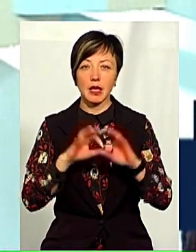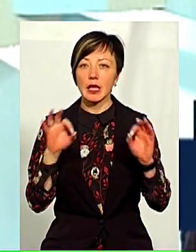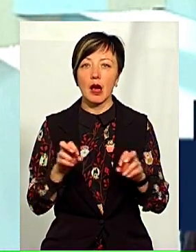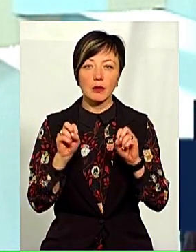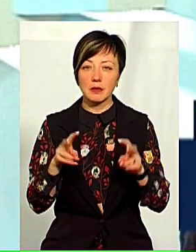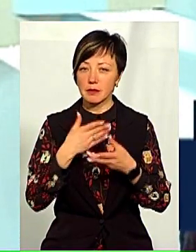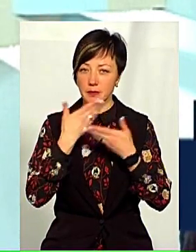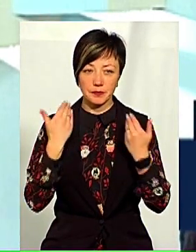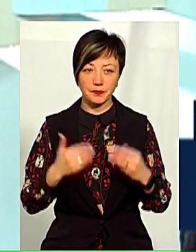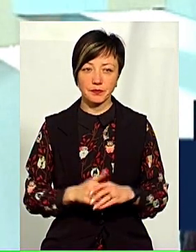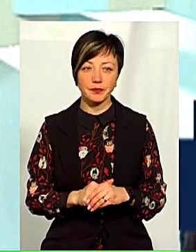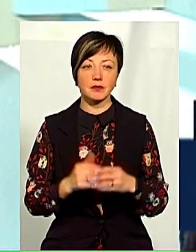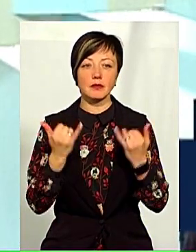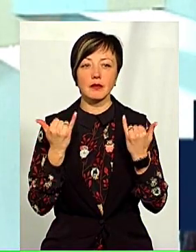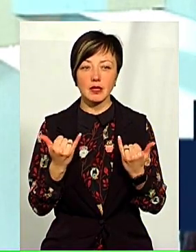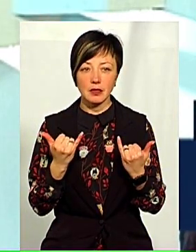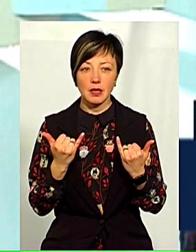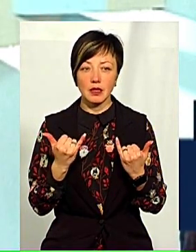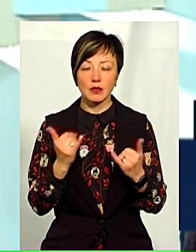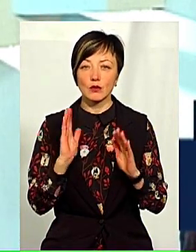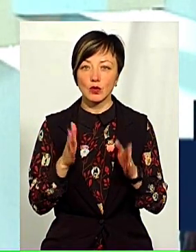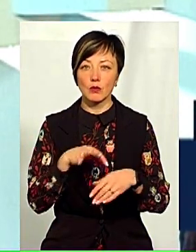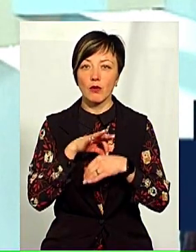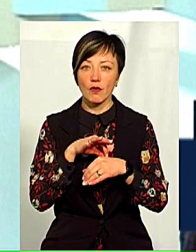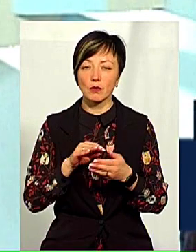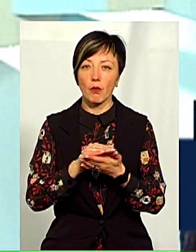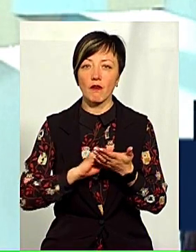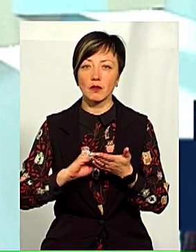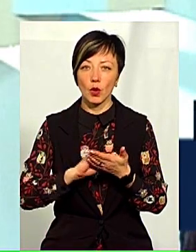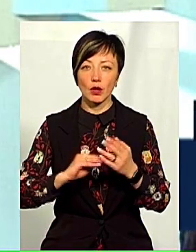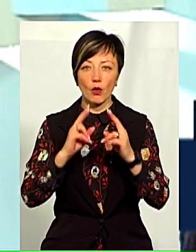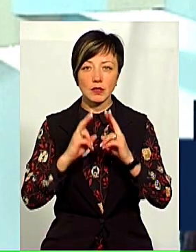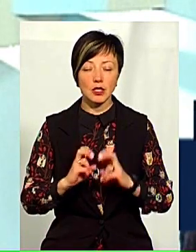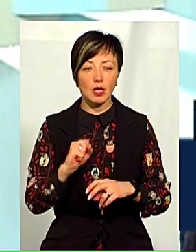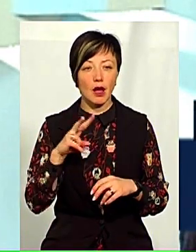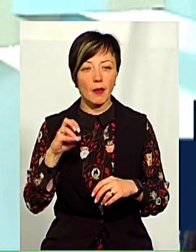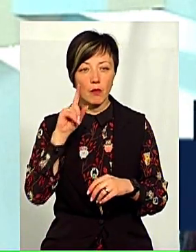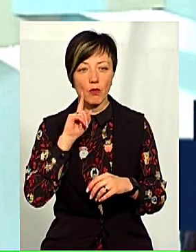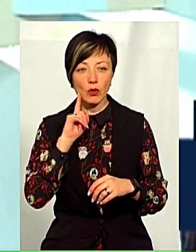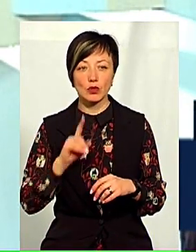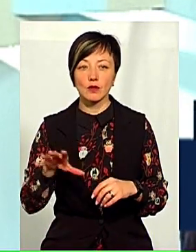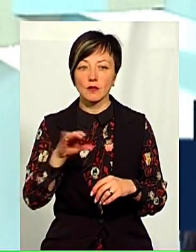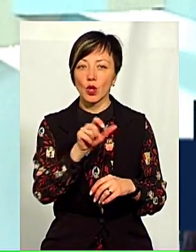небезпеки? Поки що, зараз вони будуть проводитись повторні обстеження, але поки що люди всі здорові і загрози для